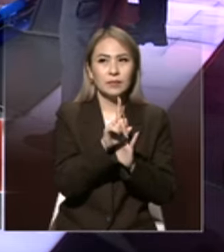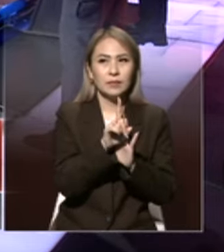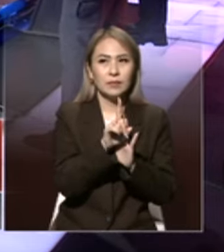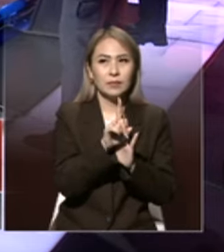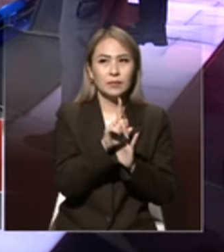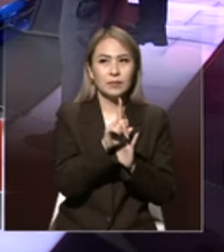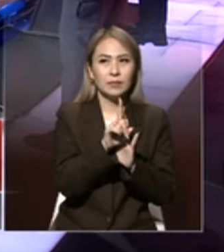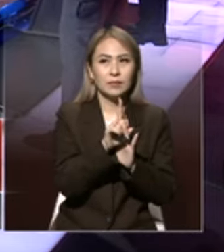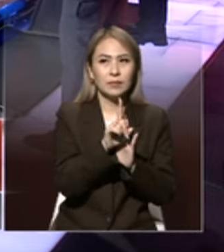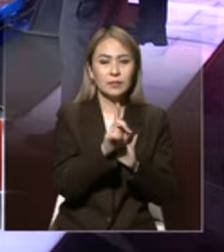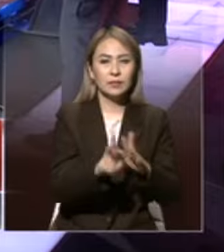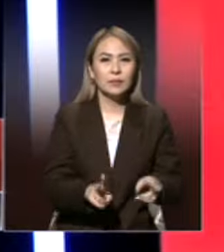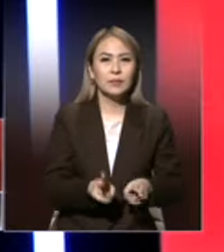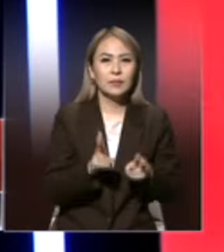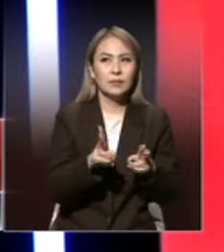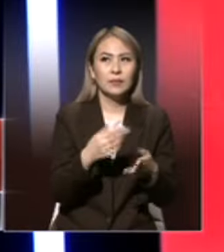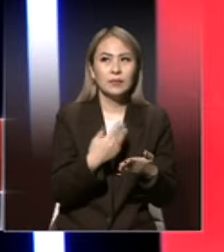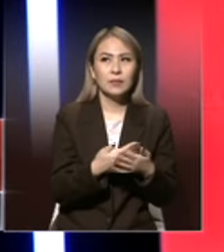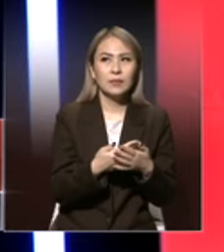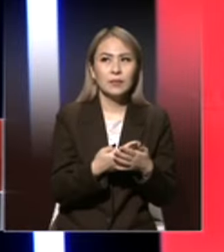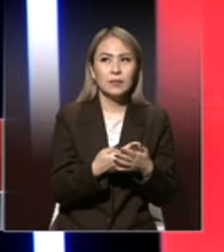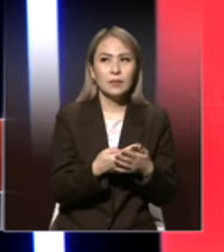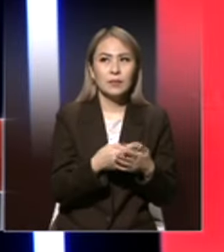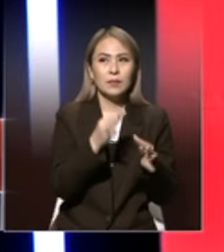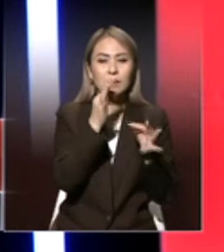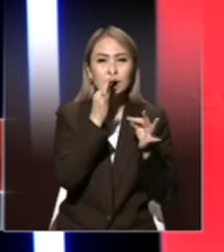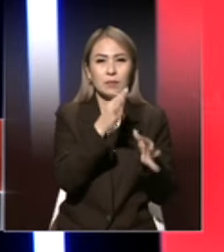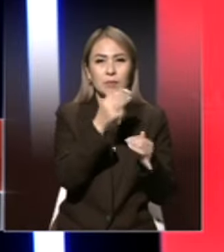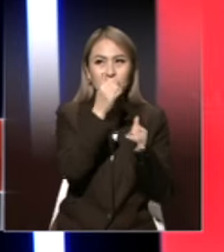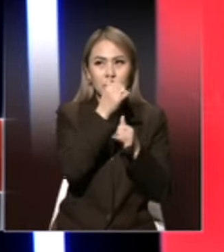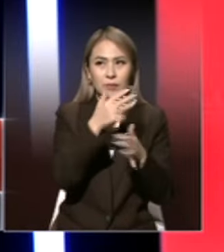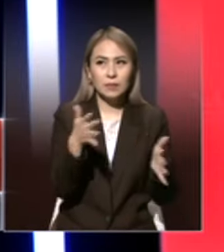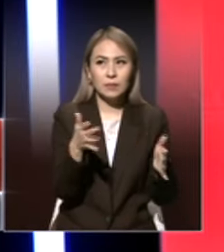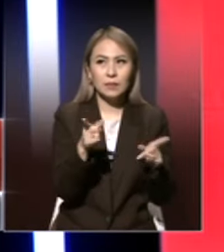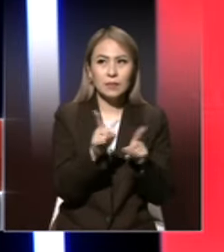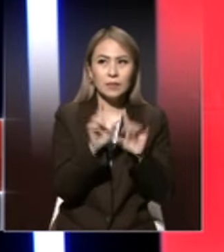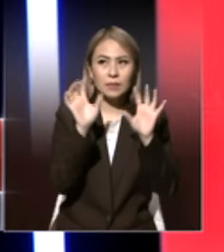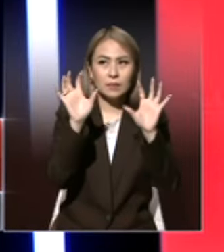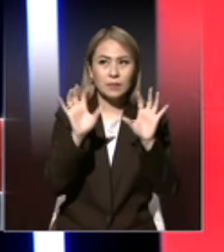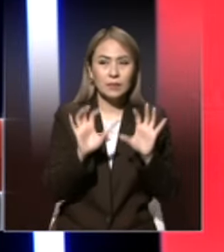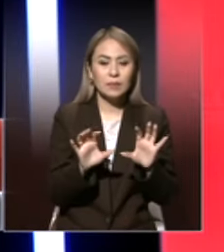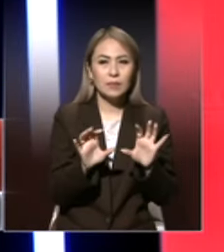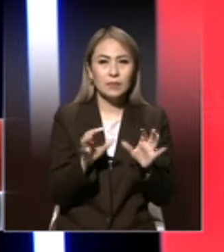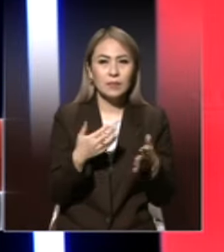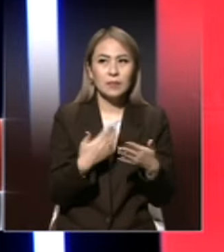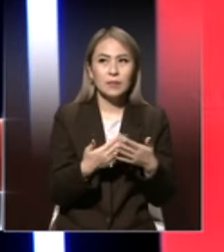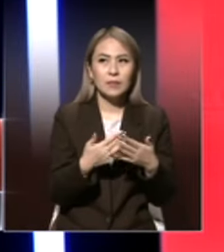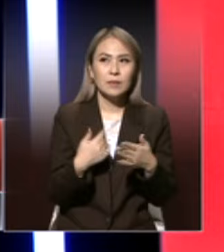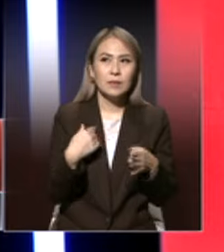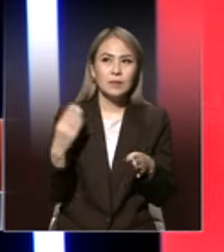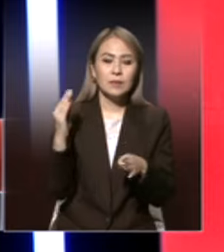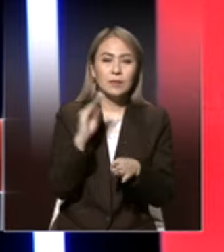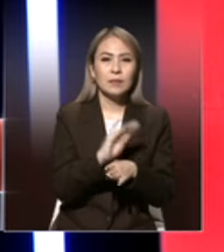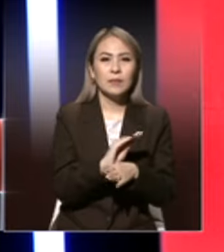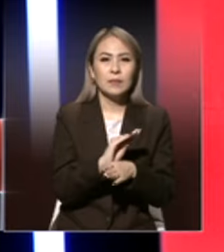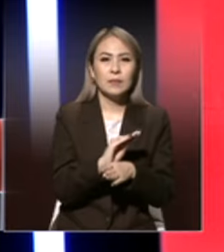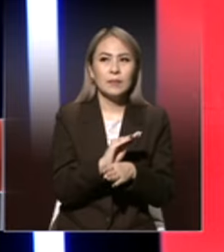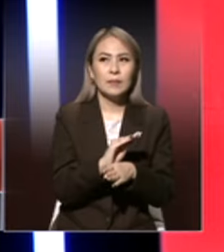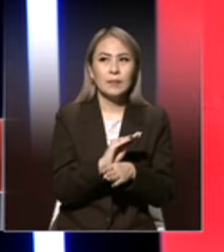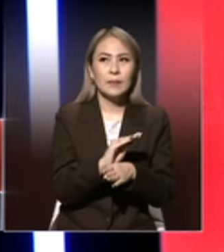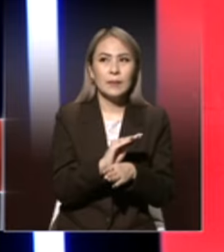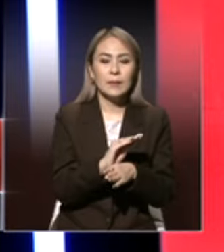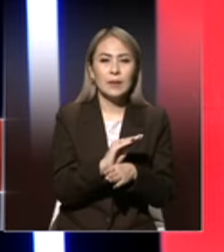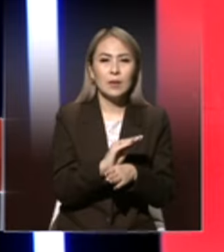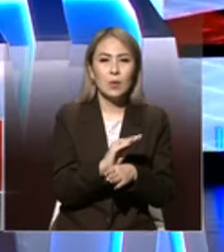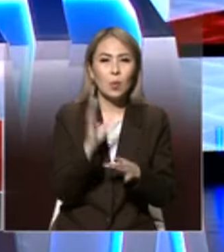ардың алдында үлкен қылмыс қой енді. Ардың алдында кешілмейтін қылмыс болып саналуы мүмкін, бірақ заңның алдында мен енді қосып кетейін, бізде мысалы криминология деген ғылым бар,